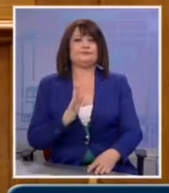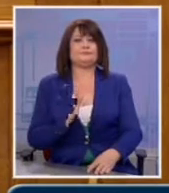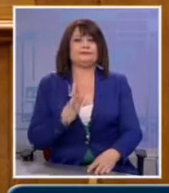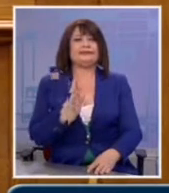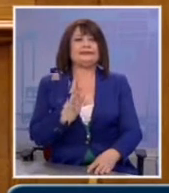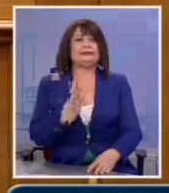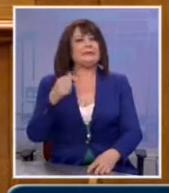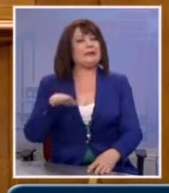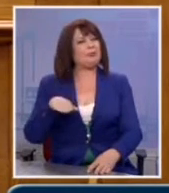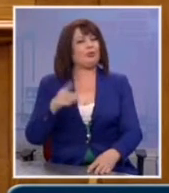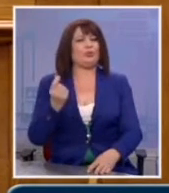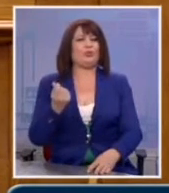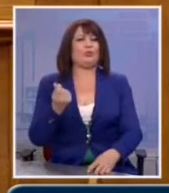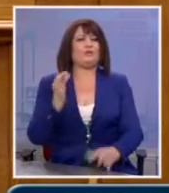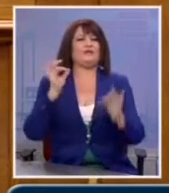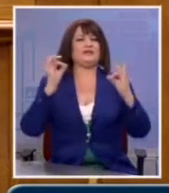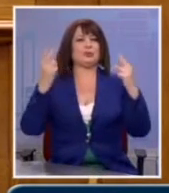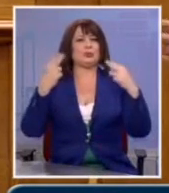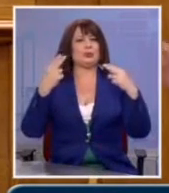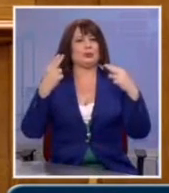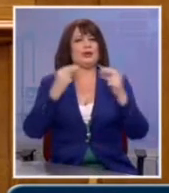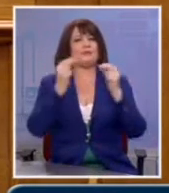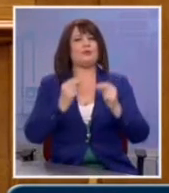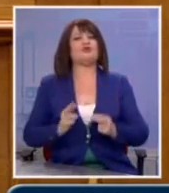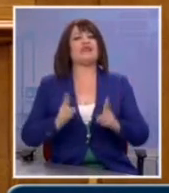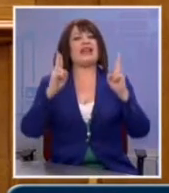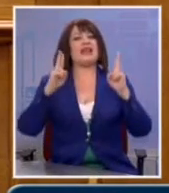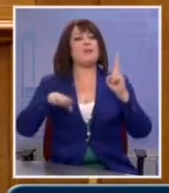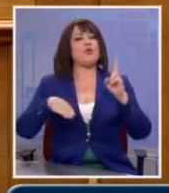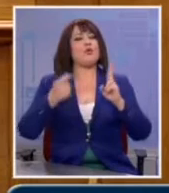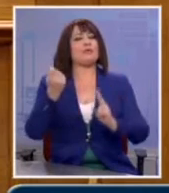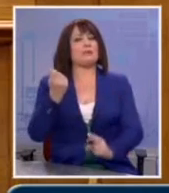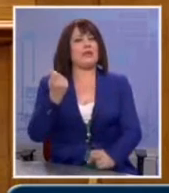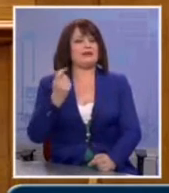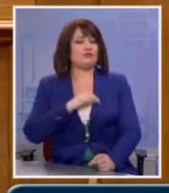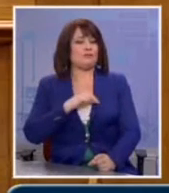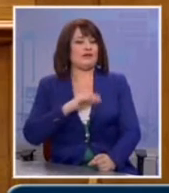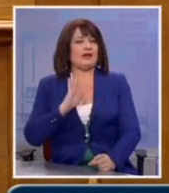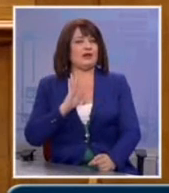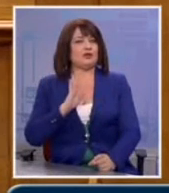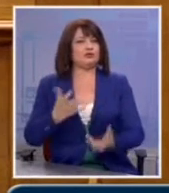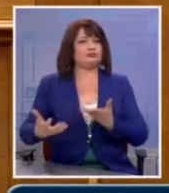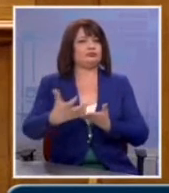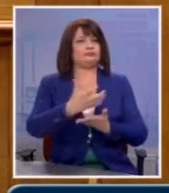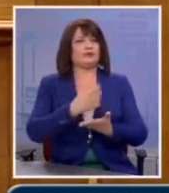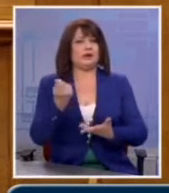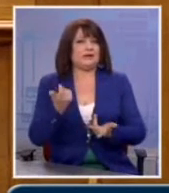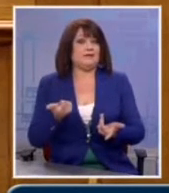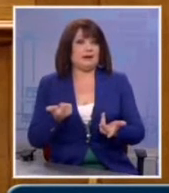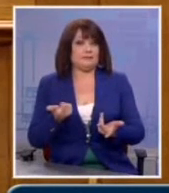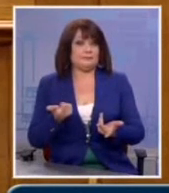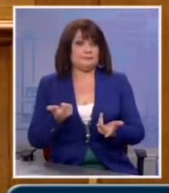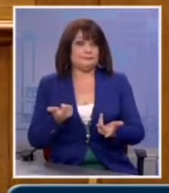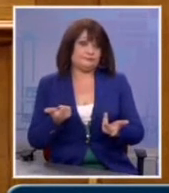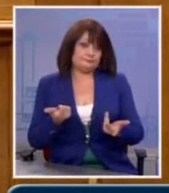τιμές φυσικού αερίου και επομένως ενέργειας, ωφέλη δημοσιονομικά